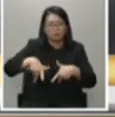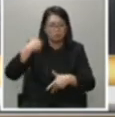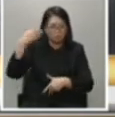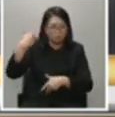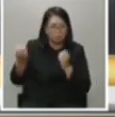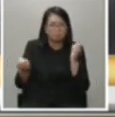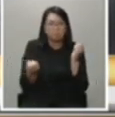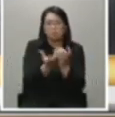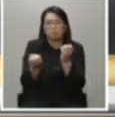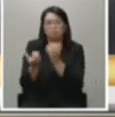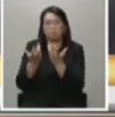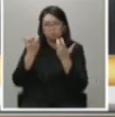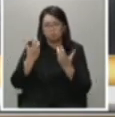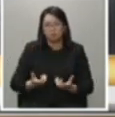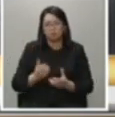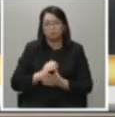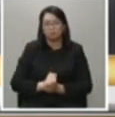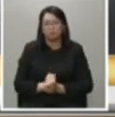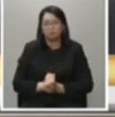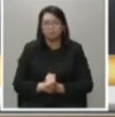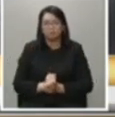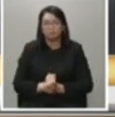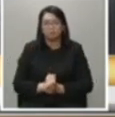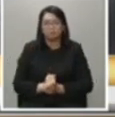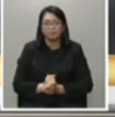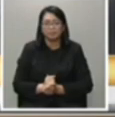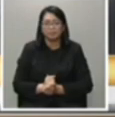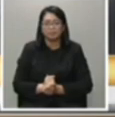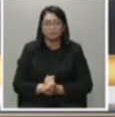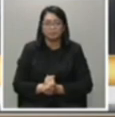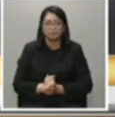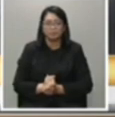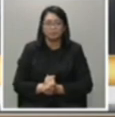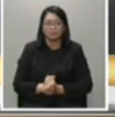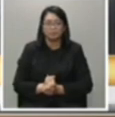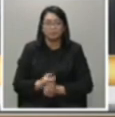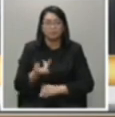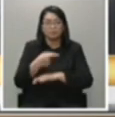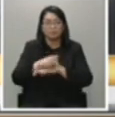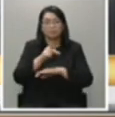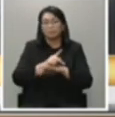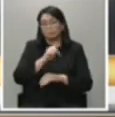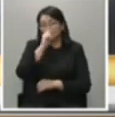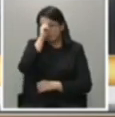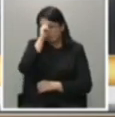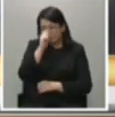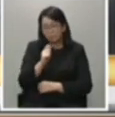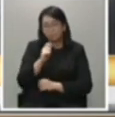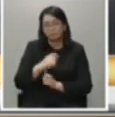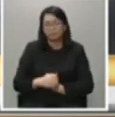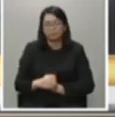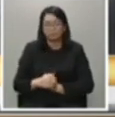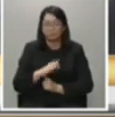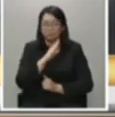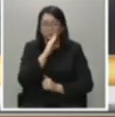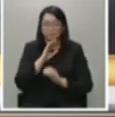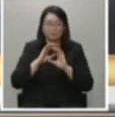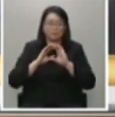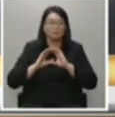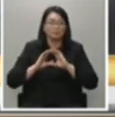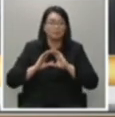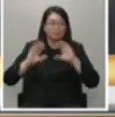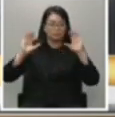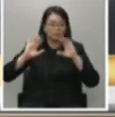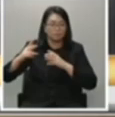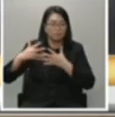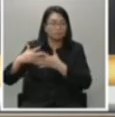เสียหายร้ายแรงในเวลาต่อมาท่านประธานที่เคารพค่ะการที่รัฐบาลสหรัฐเริ่มพิจ